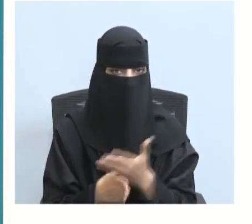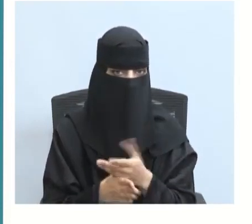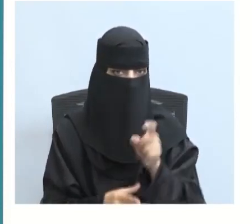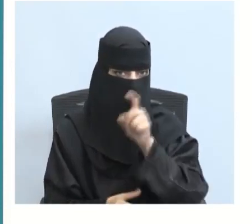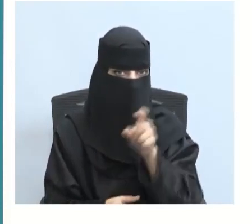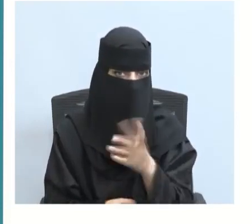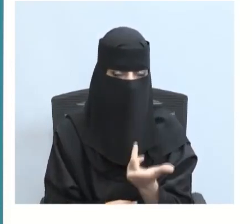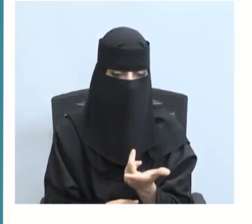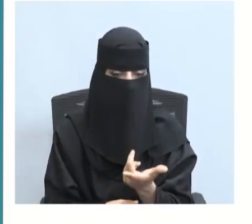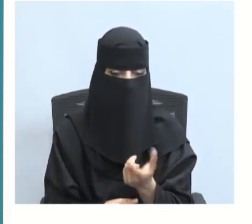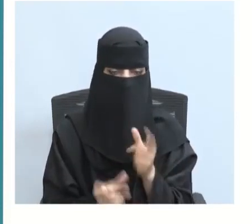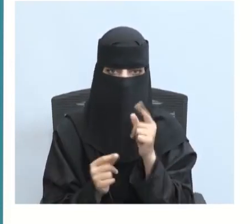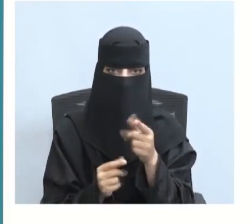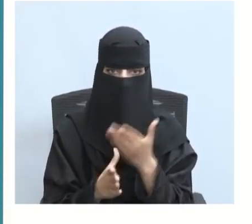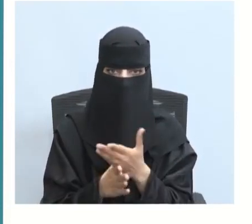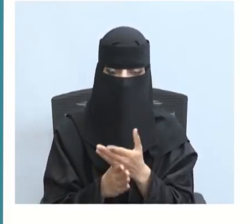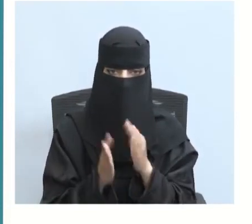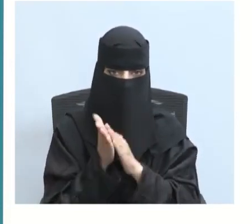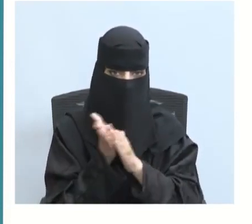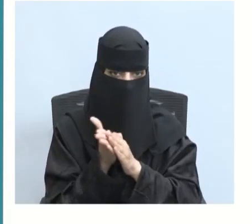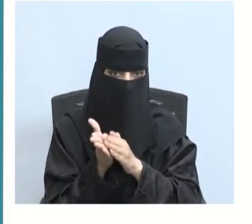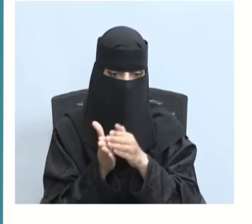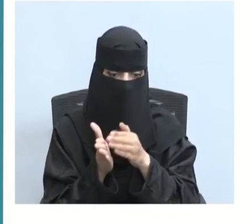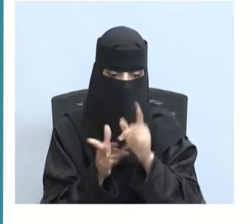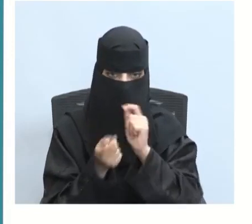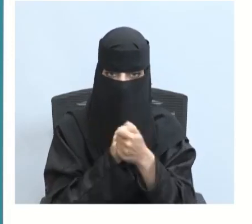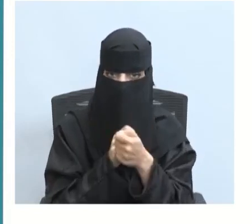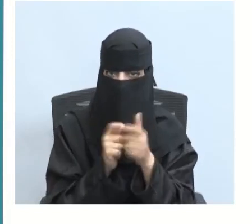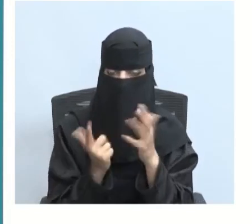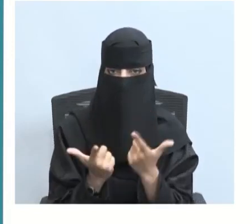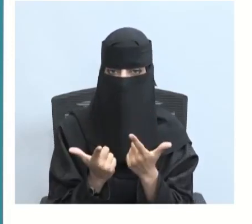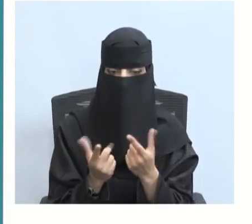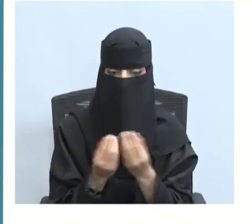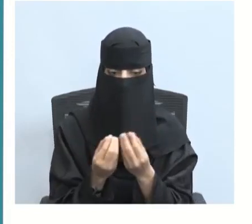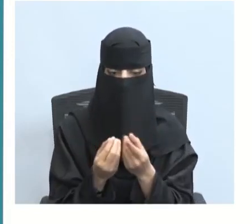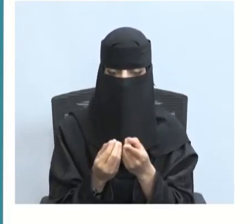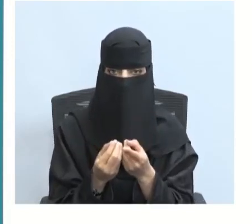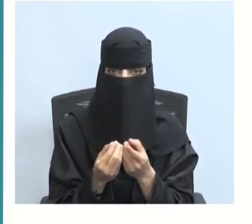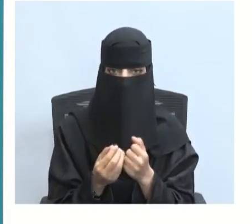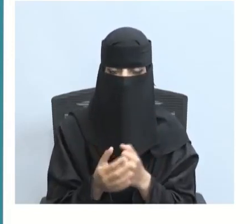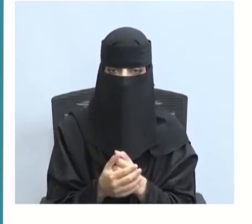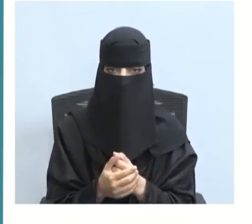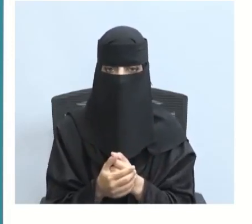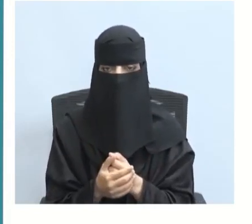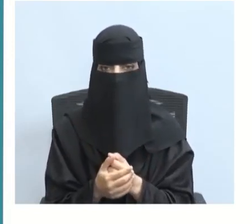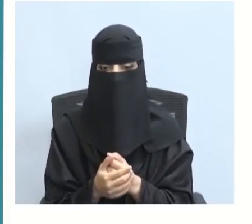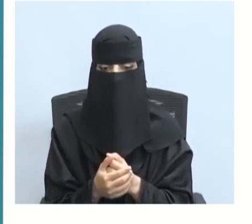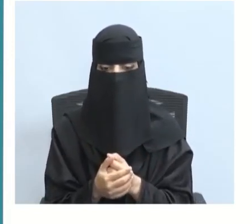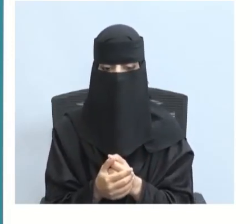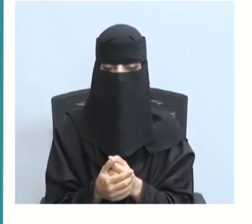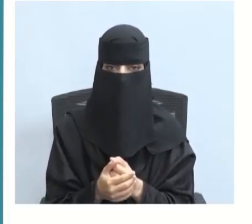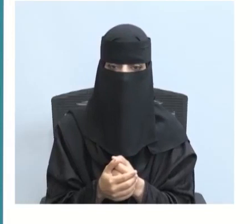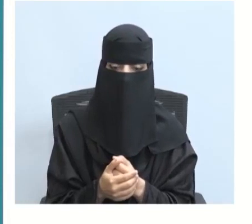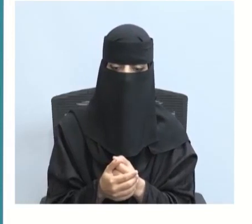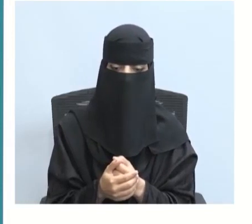ساخنا ممتاز بسبب الاحتكاك ما هي تحولات الطاقه في هذه العمليه او هذا